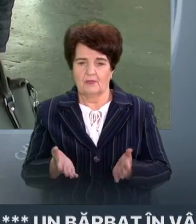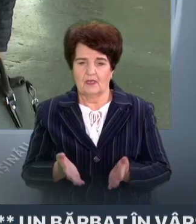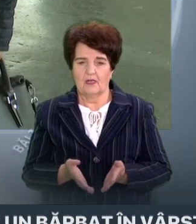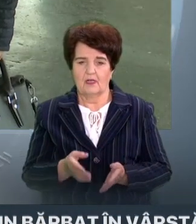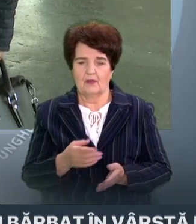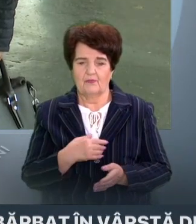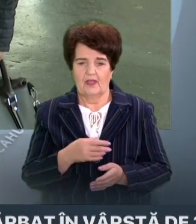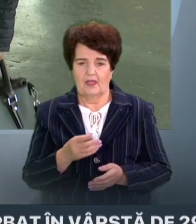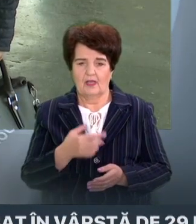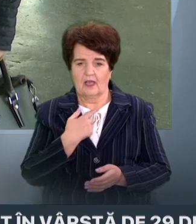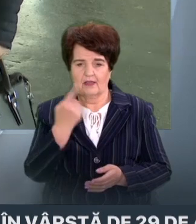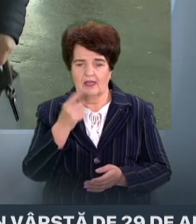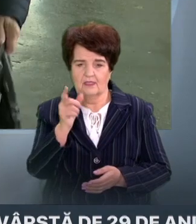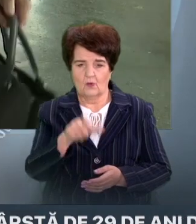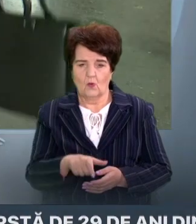omul care